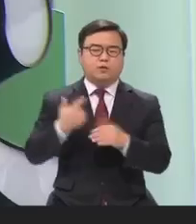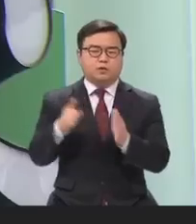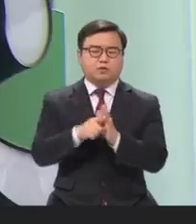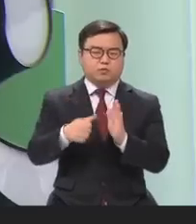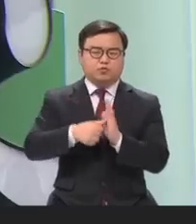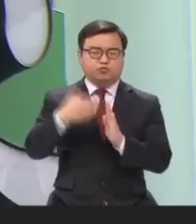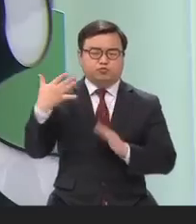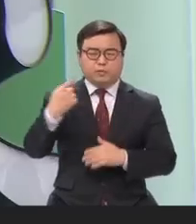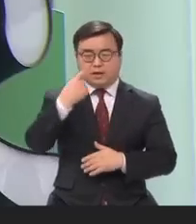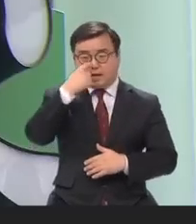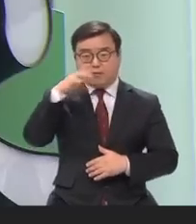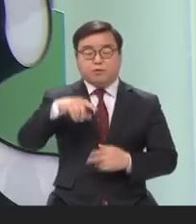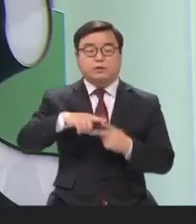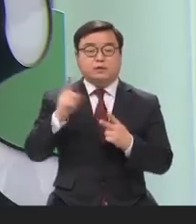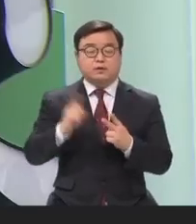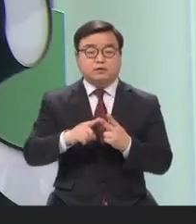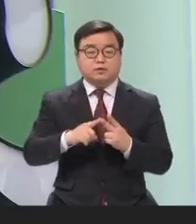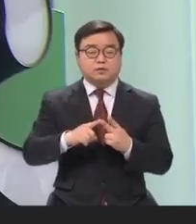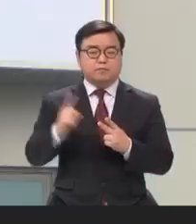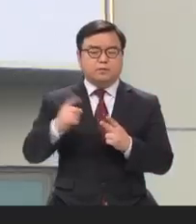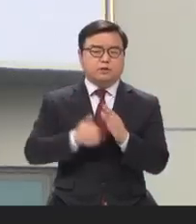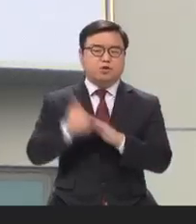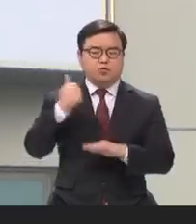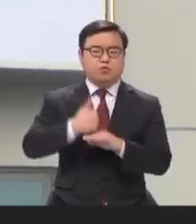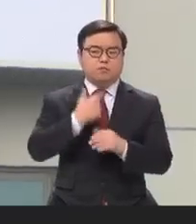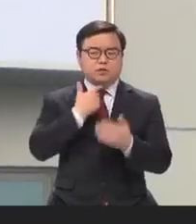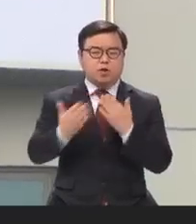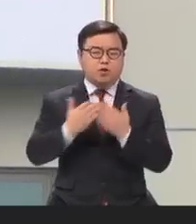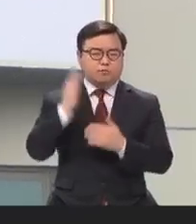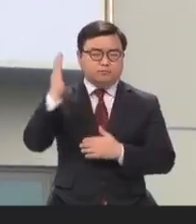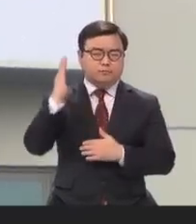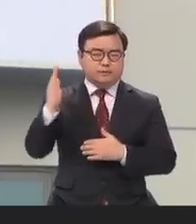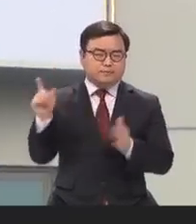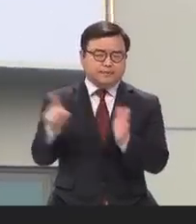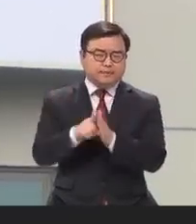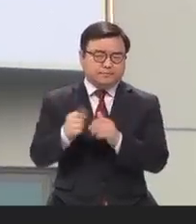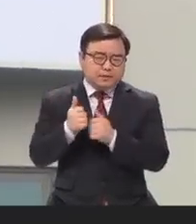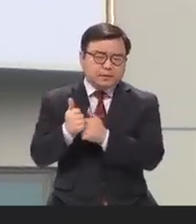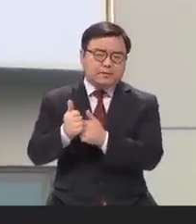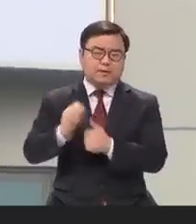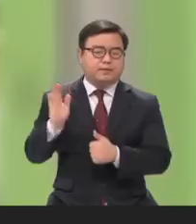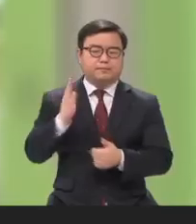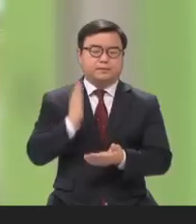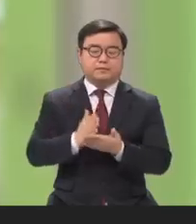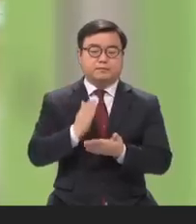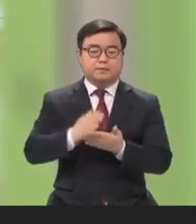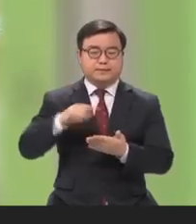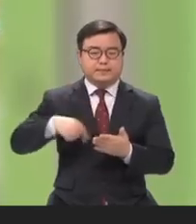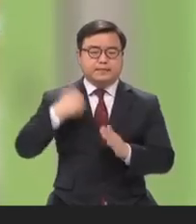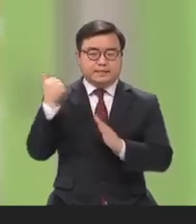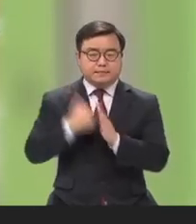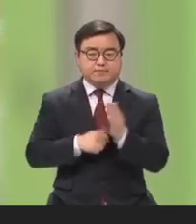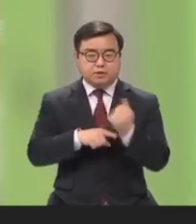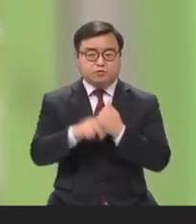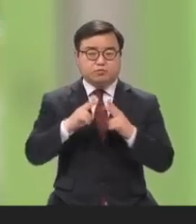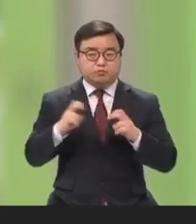의존하거나 재수 성공 후기를 무작정 따라해서는 안 되며 자신의 실패 이유를 분석해 학습 계획을